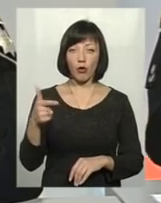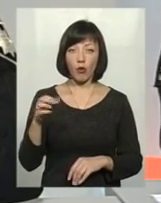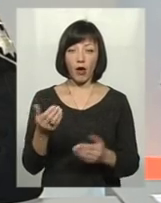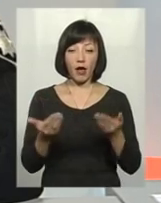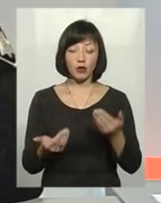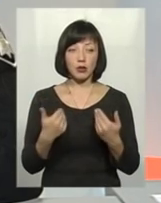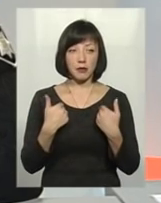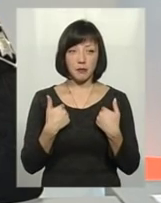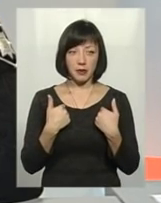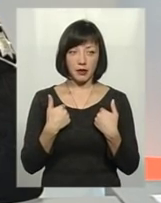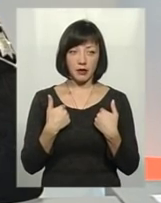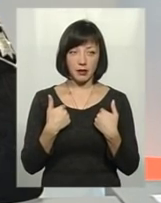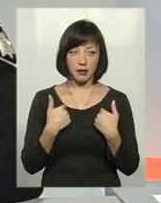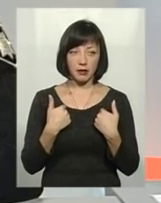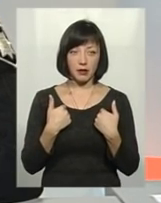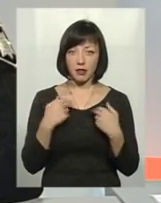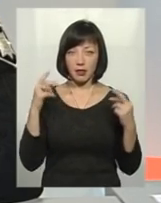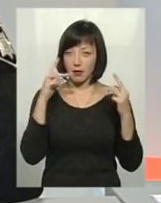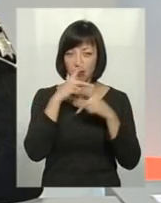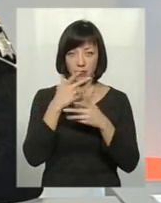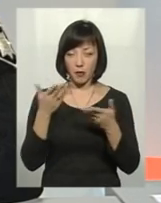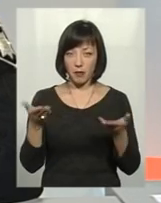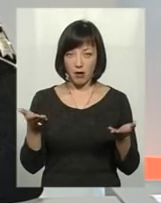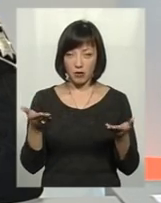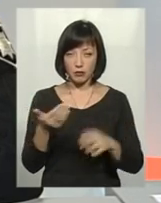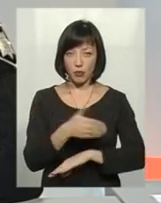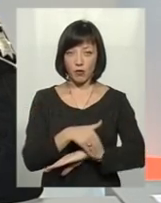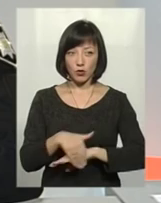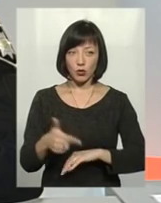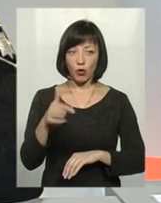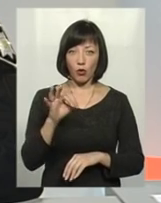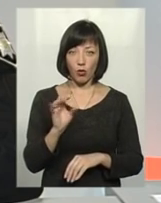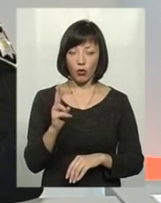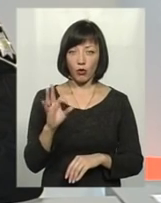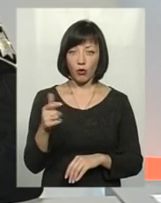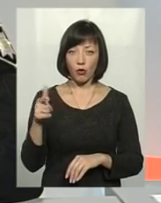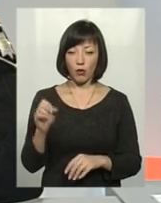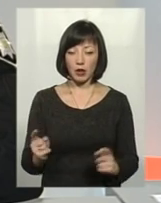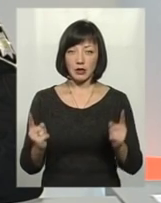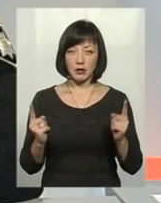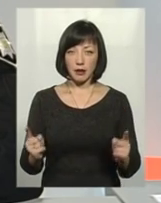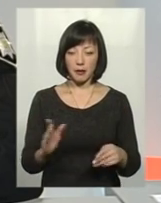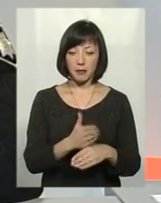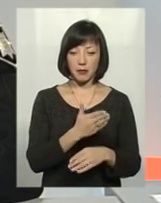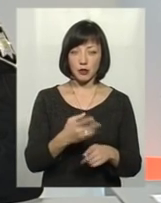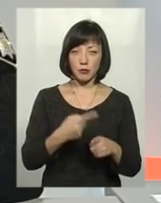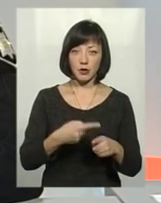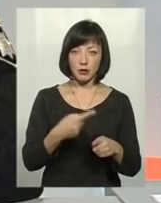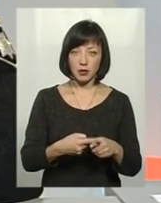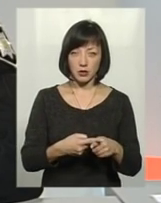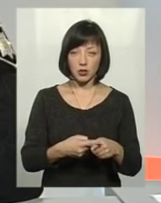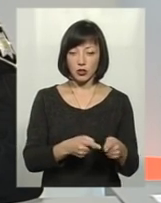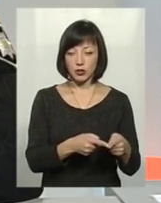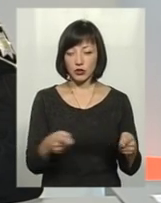мені не зміняє пам'ять, по вулиці Горького на ділянці між перехрестями з